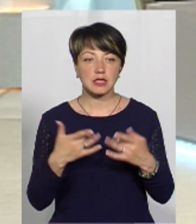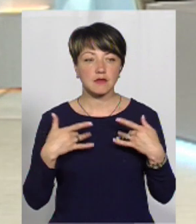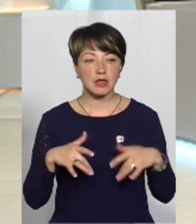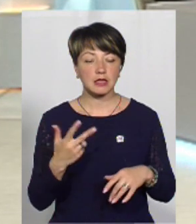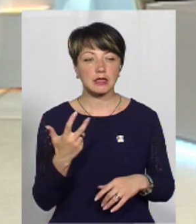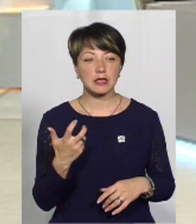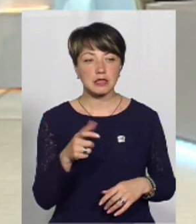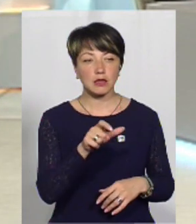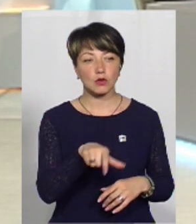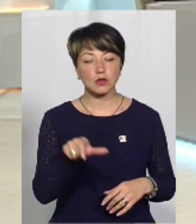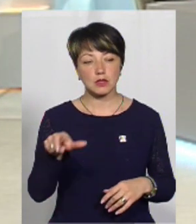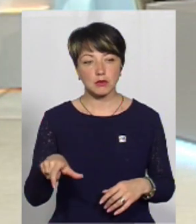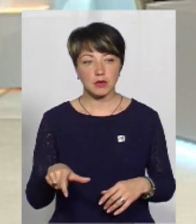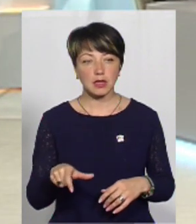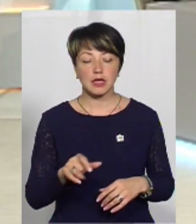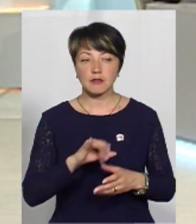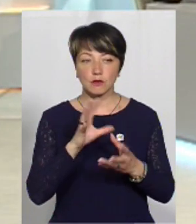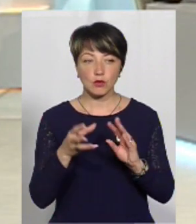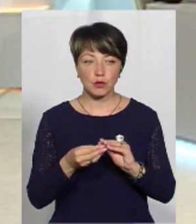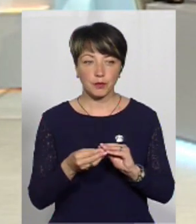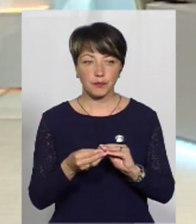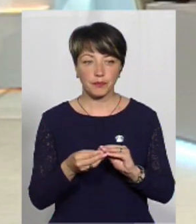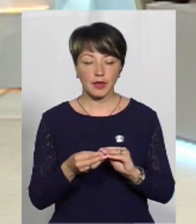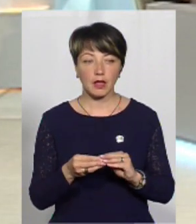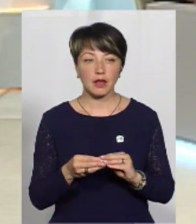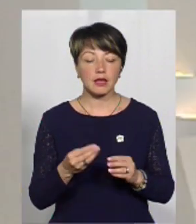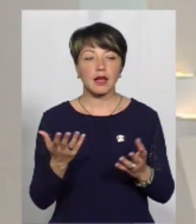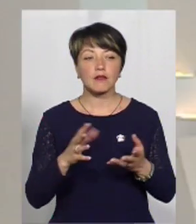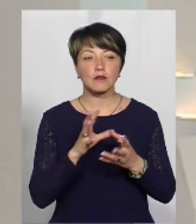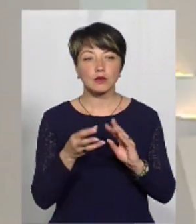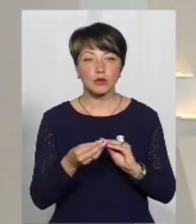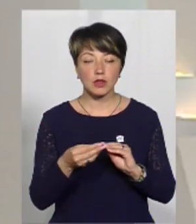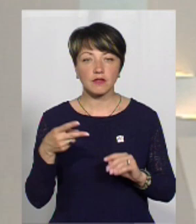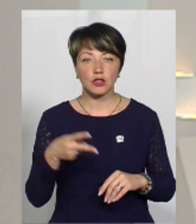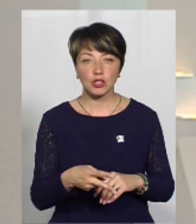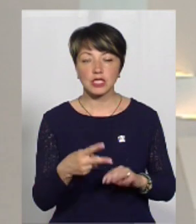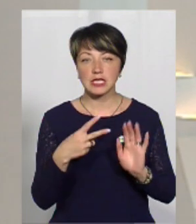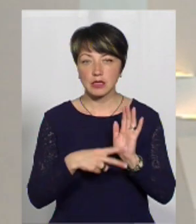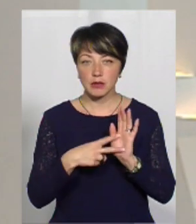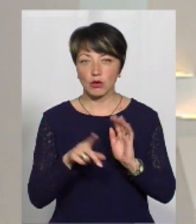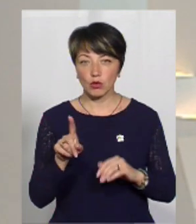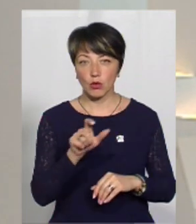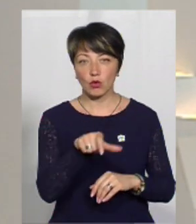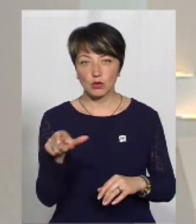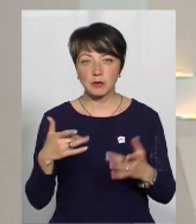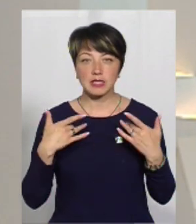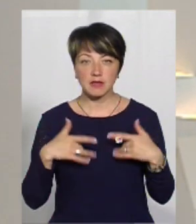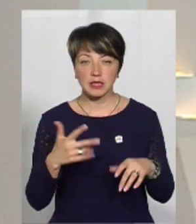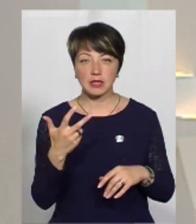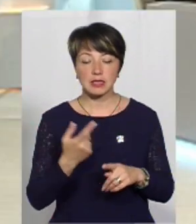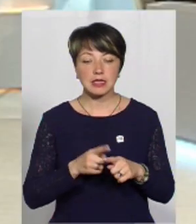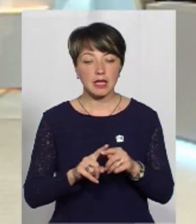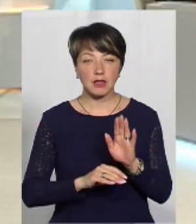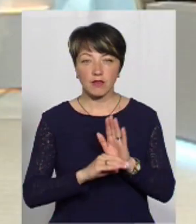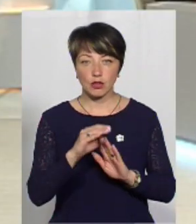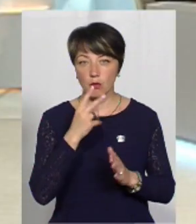звільнено 300 осіб. 300 осіб це було звільнено. За результатами атестації. З якої кількості? Із 2071 особи. Це був